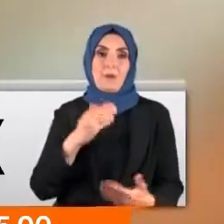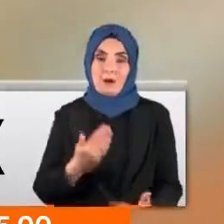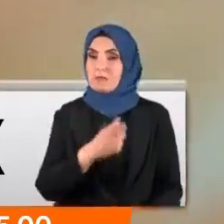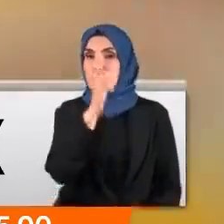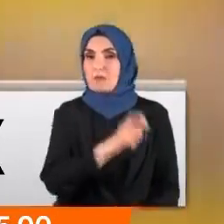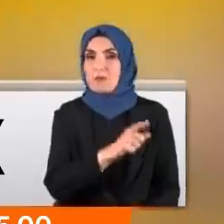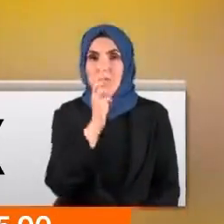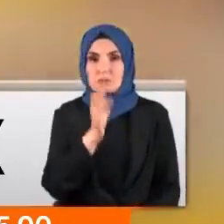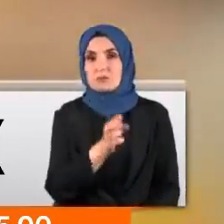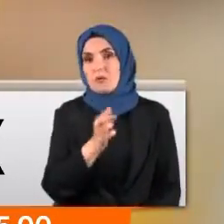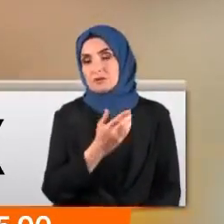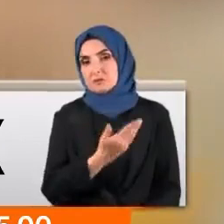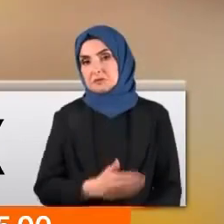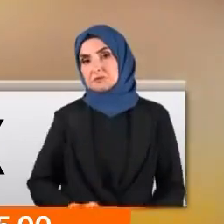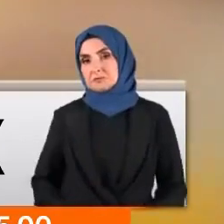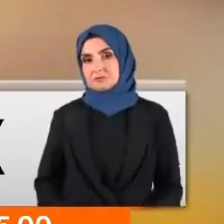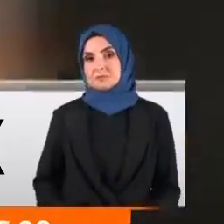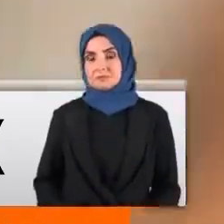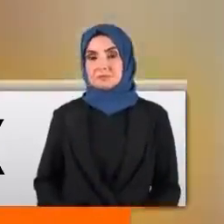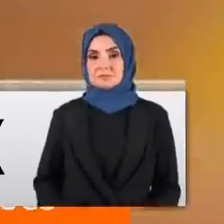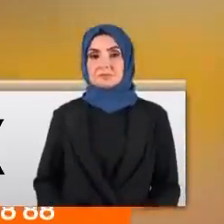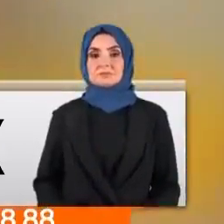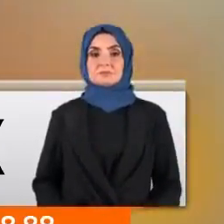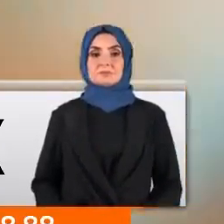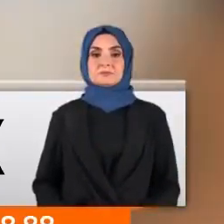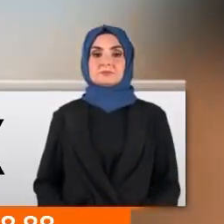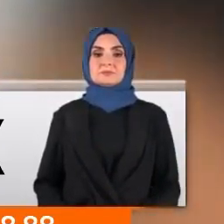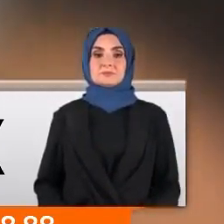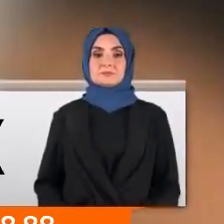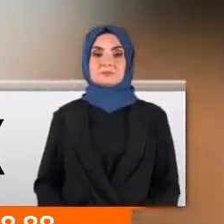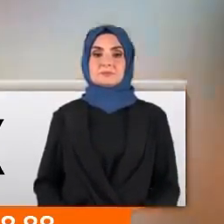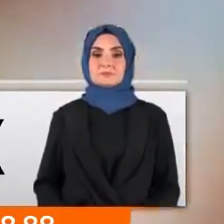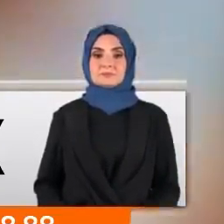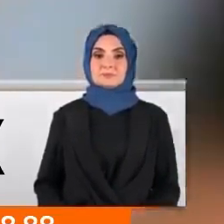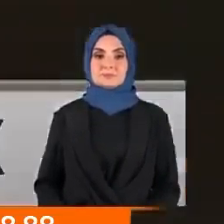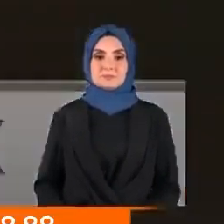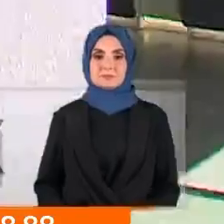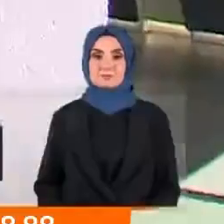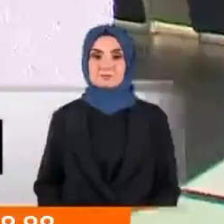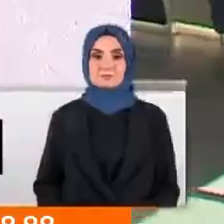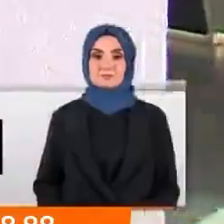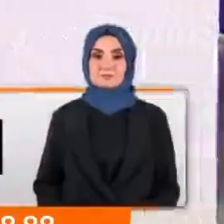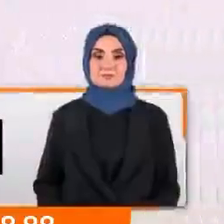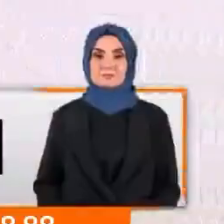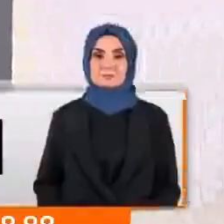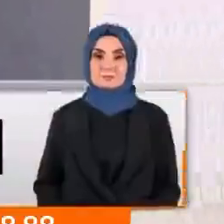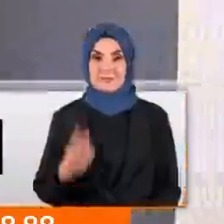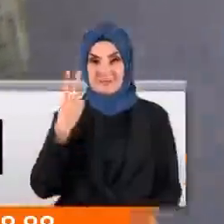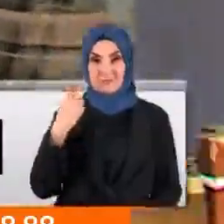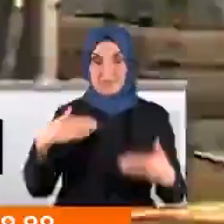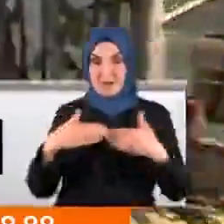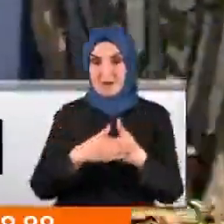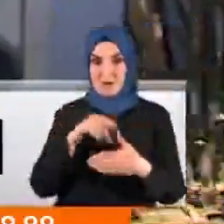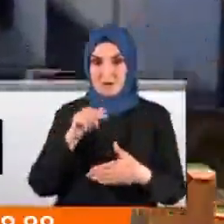dolandırıcıydı. Sahte yardım topluyor. Asenat burada. Şimdi yakaladım. Geçtiğimiz akşam bir